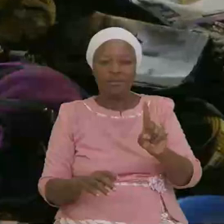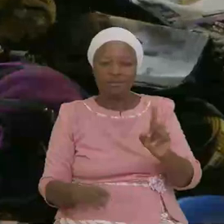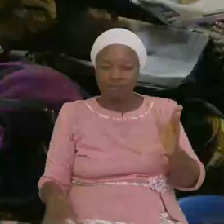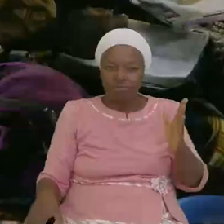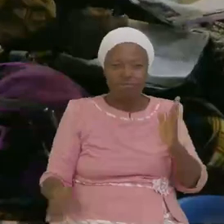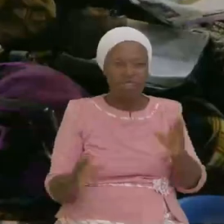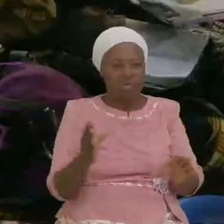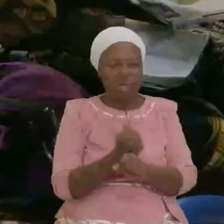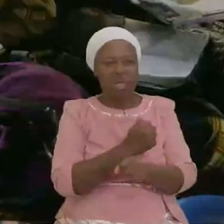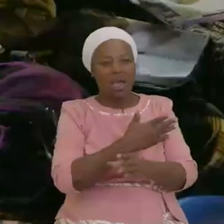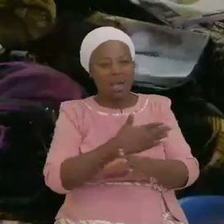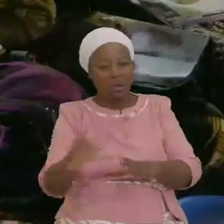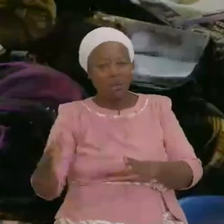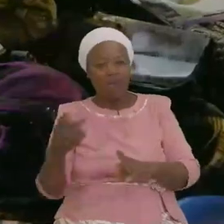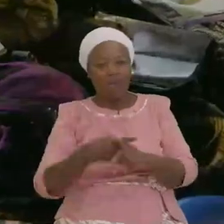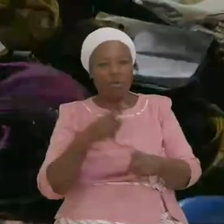31 nous dit,